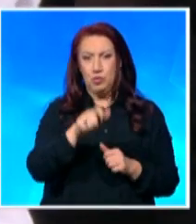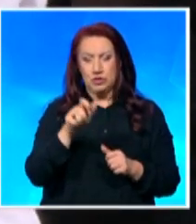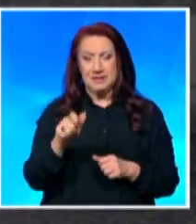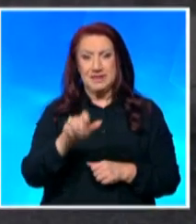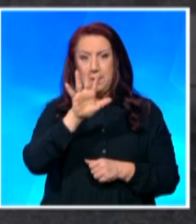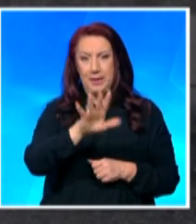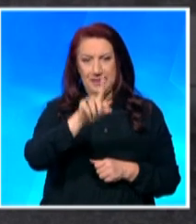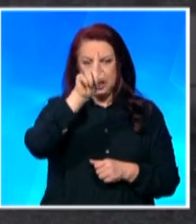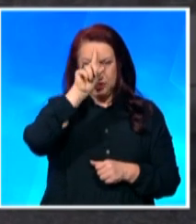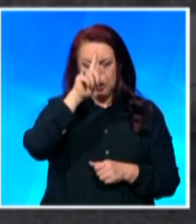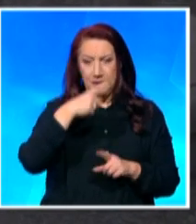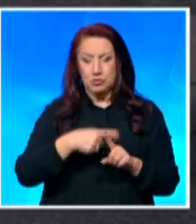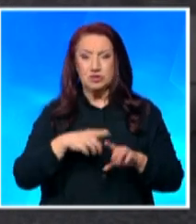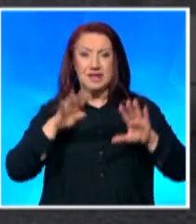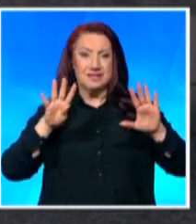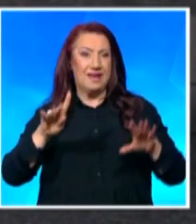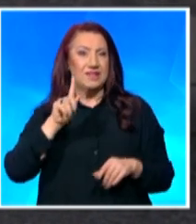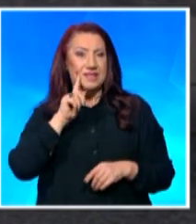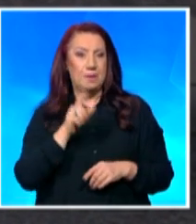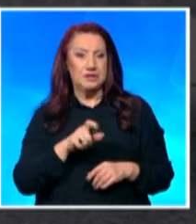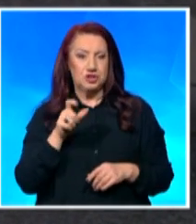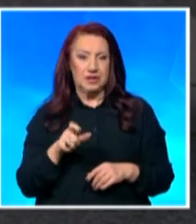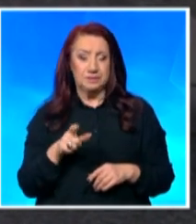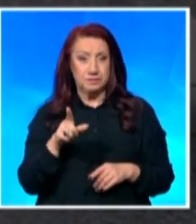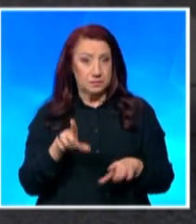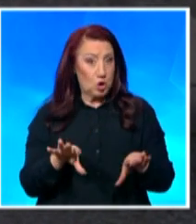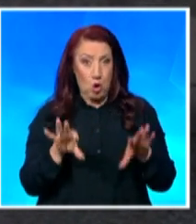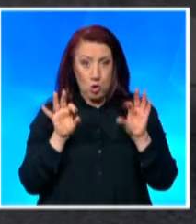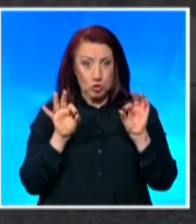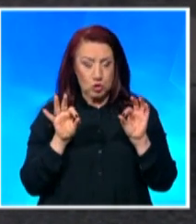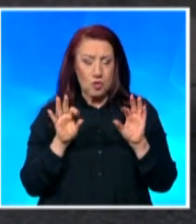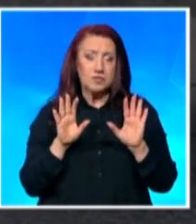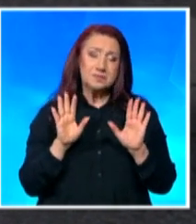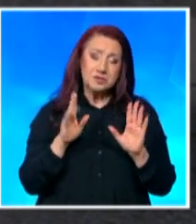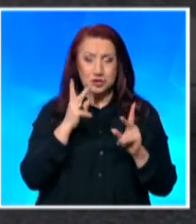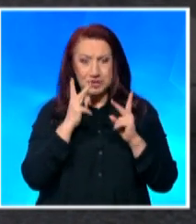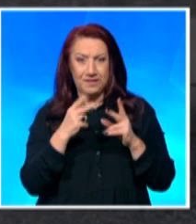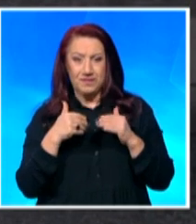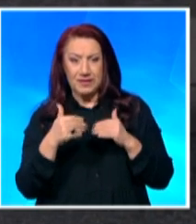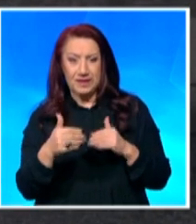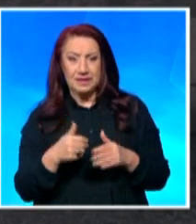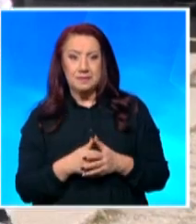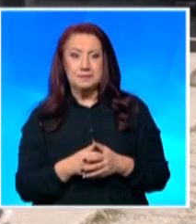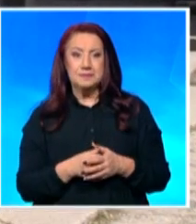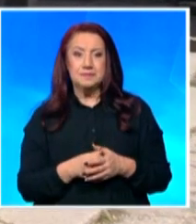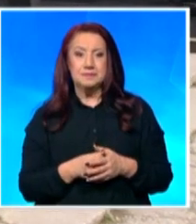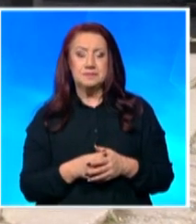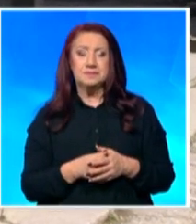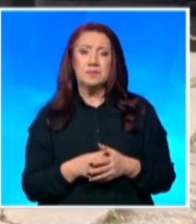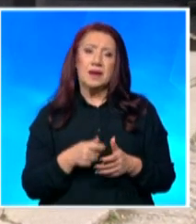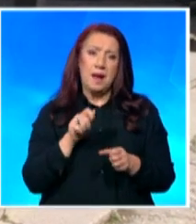мъже. Силно казано готови, но при обстоятелството наложиха този начин да се проведе